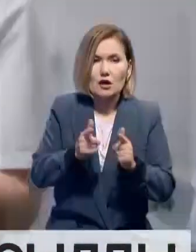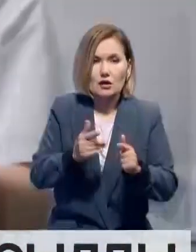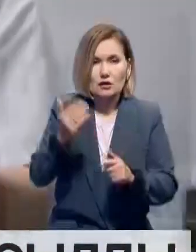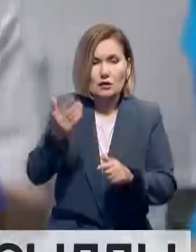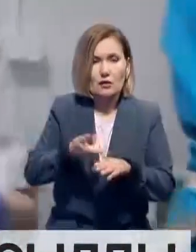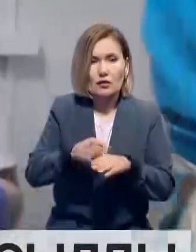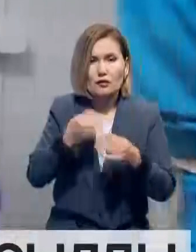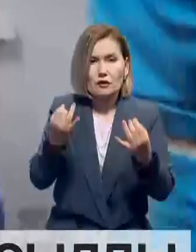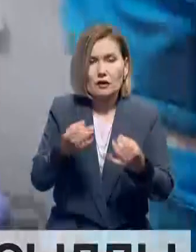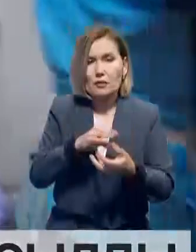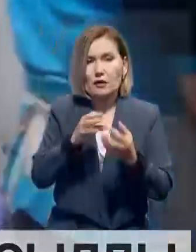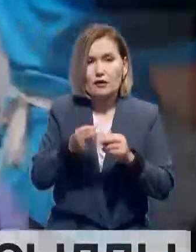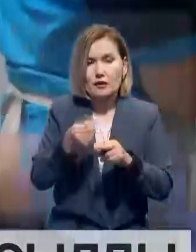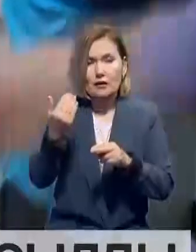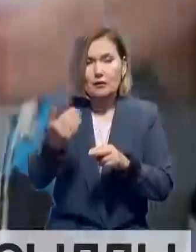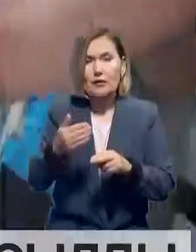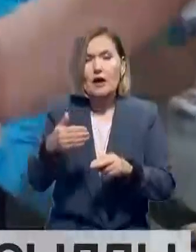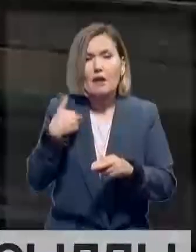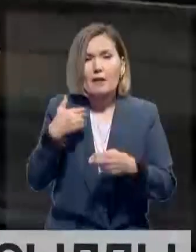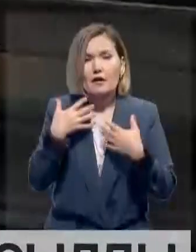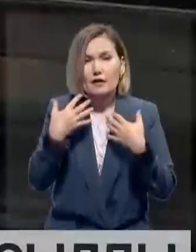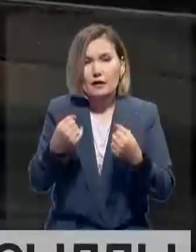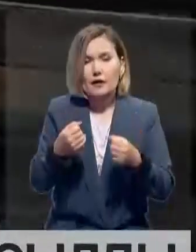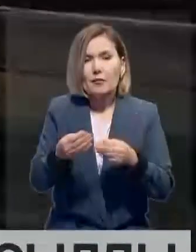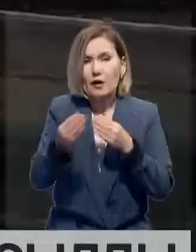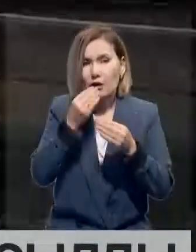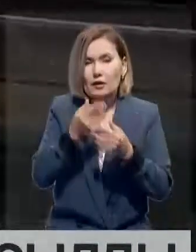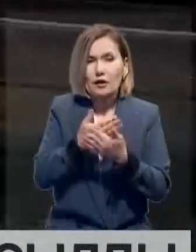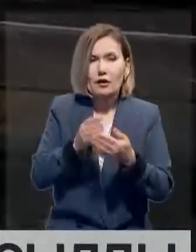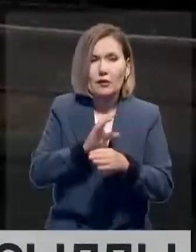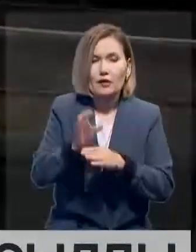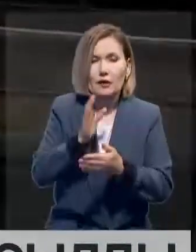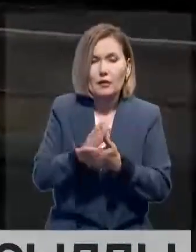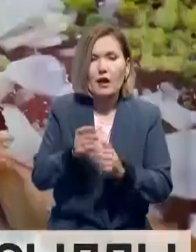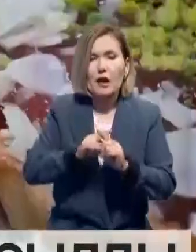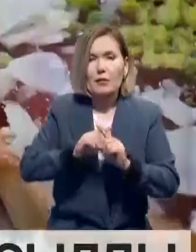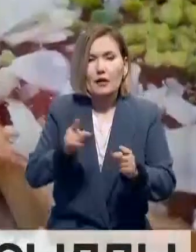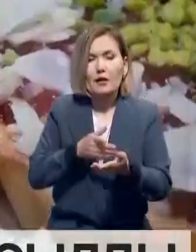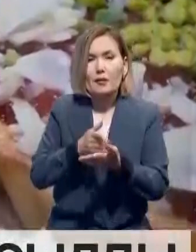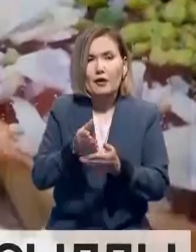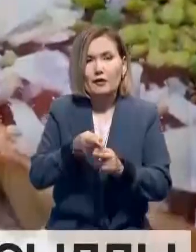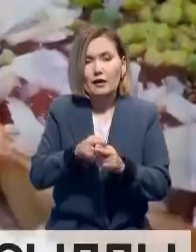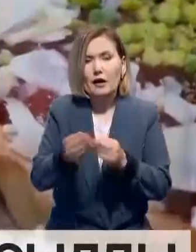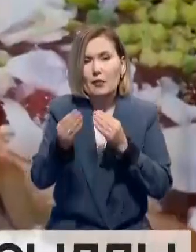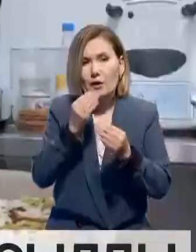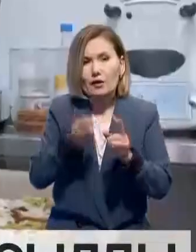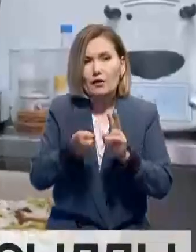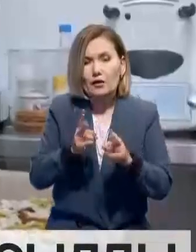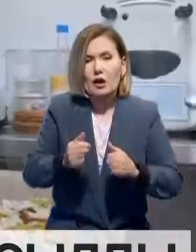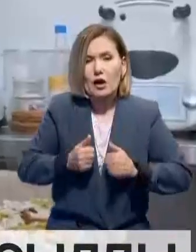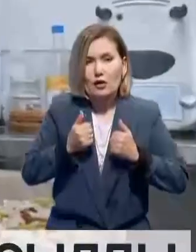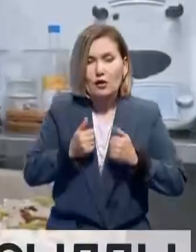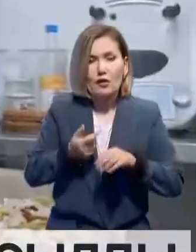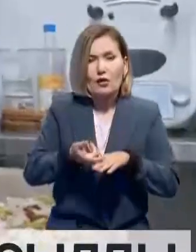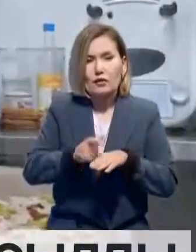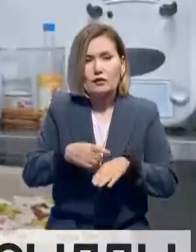Продукциямызды. Пайдалы тағам шығару өңірде ғана емес, елімізде кенжелеп қалған кәсіп. Сондықтан біреге бақытты дамыту асқан еңбекқорлық пен ізденісті